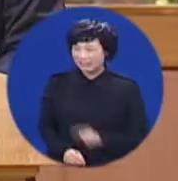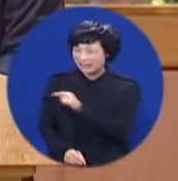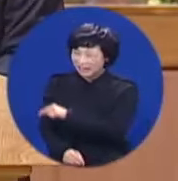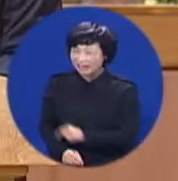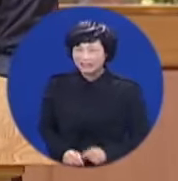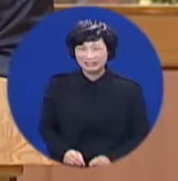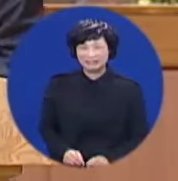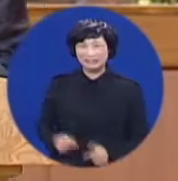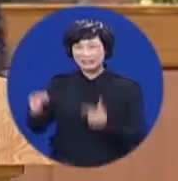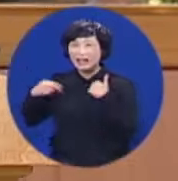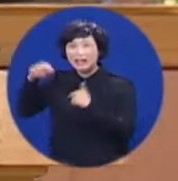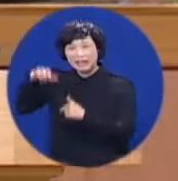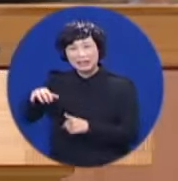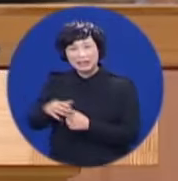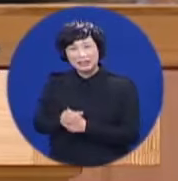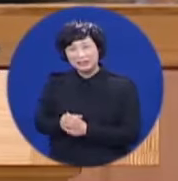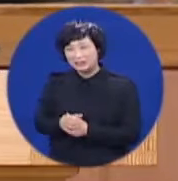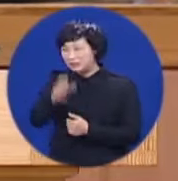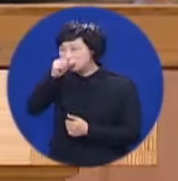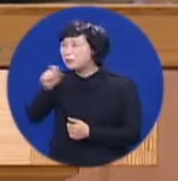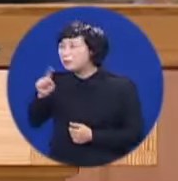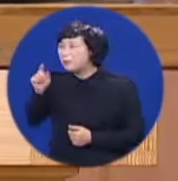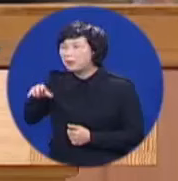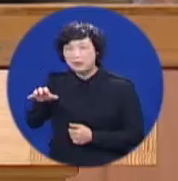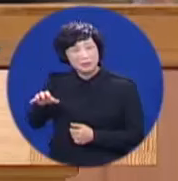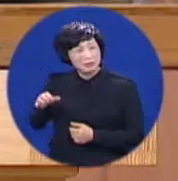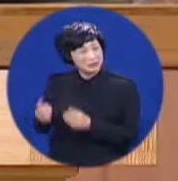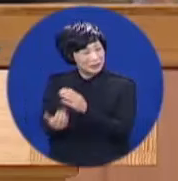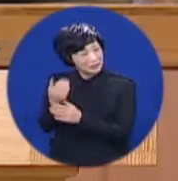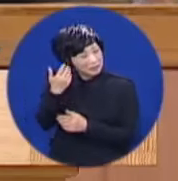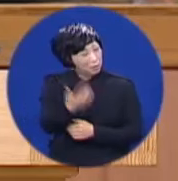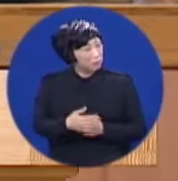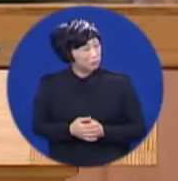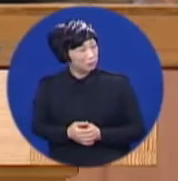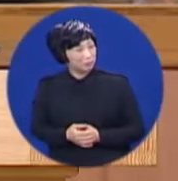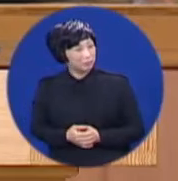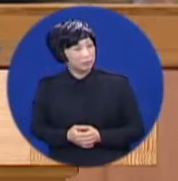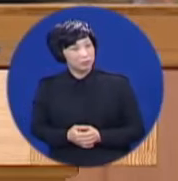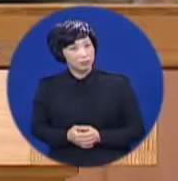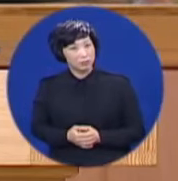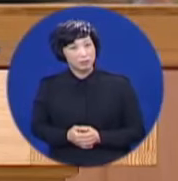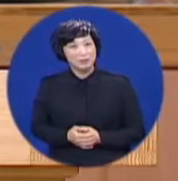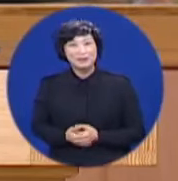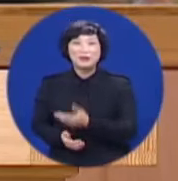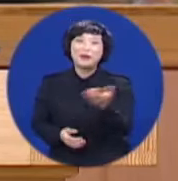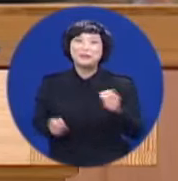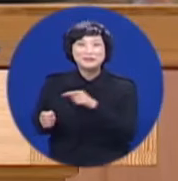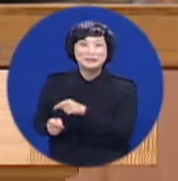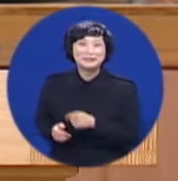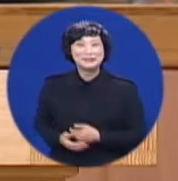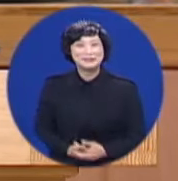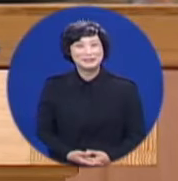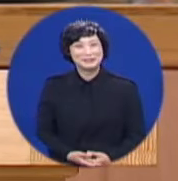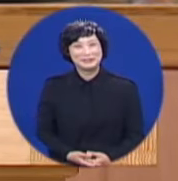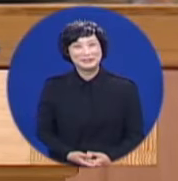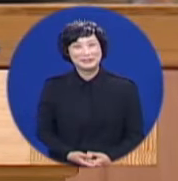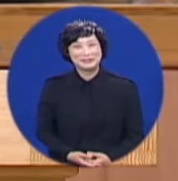나사렛에서 무슨 뭐 선한 것이 나갔느냐? 이런 동네에서 나왔어요.